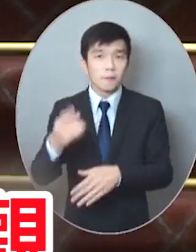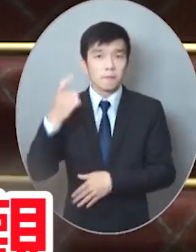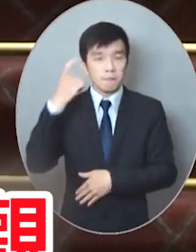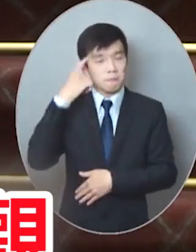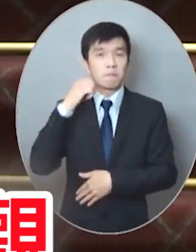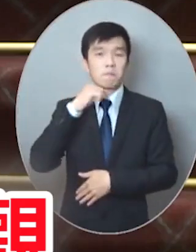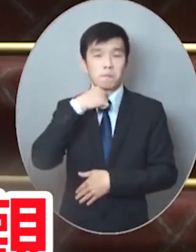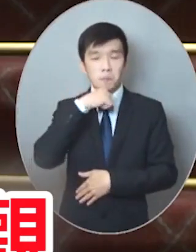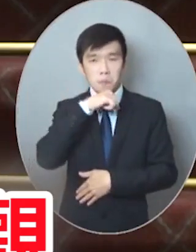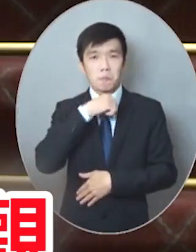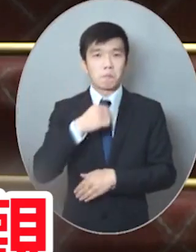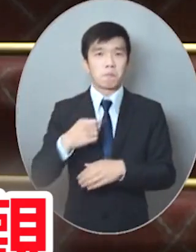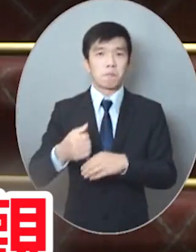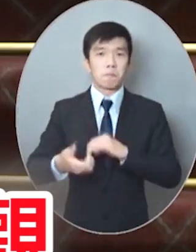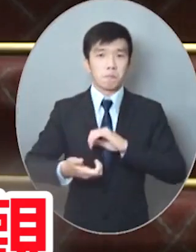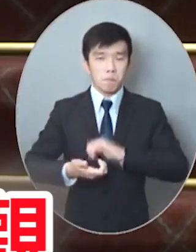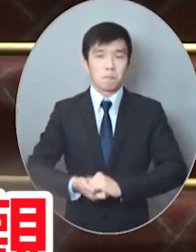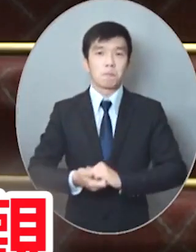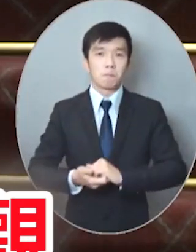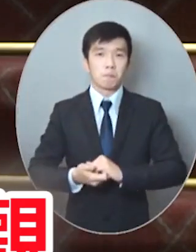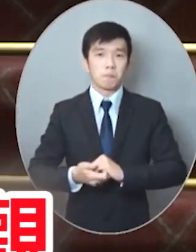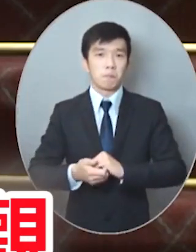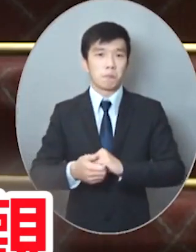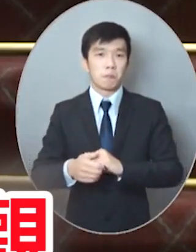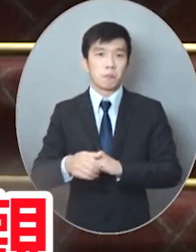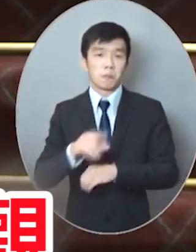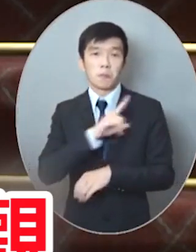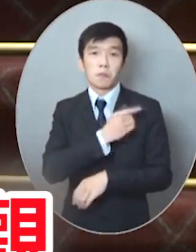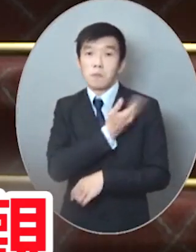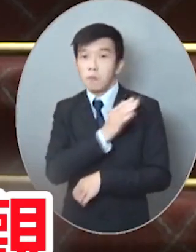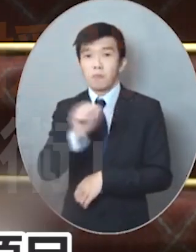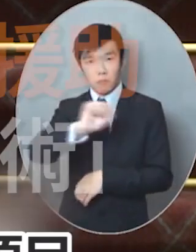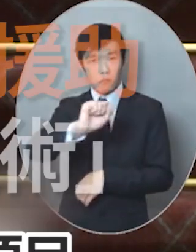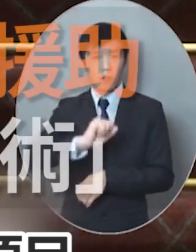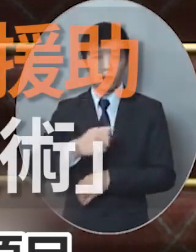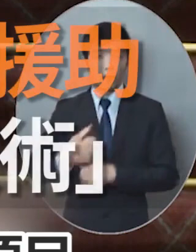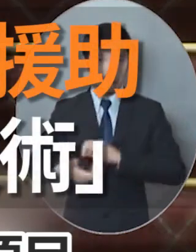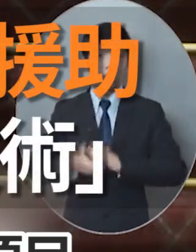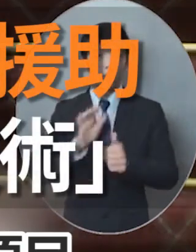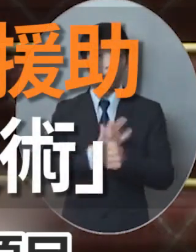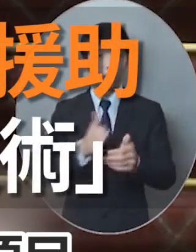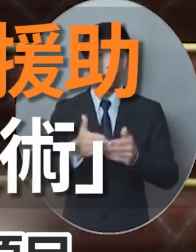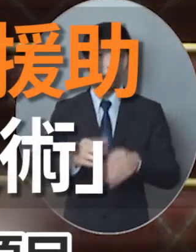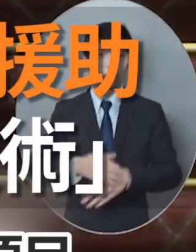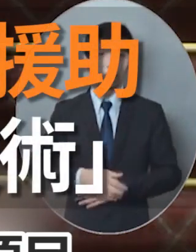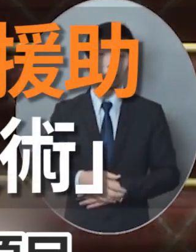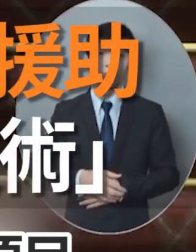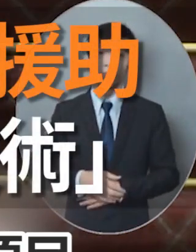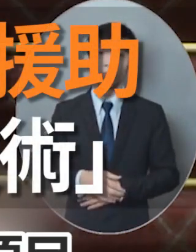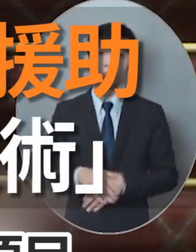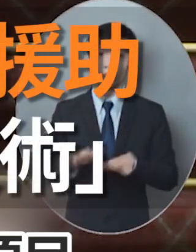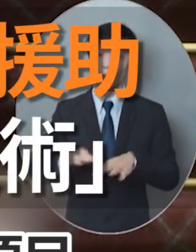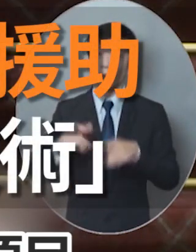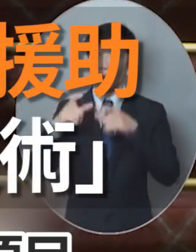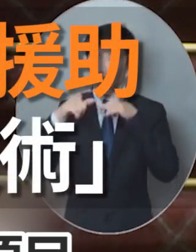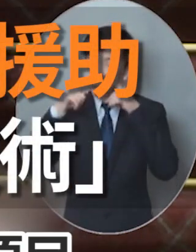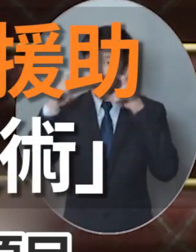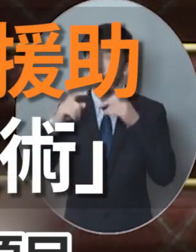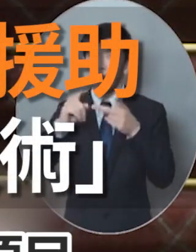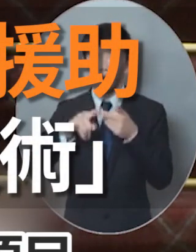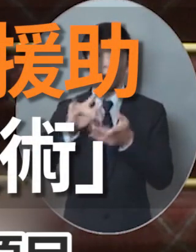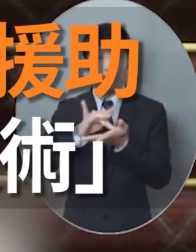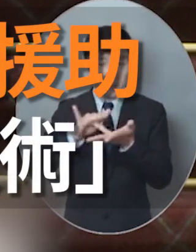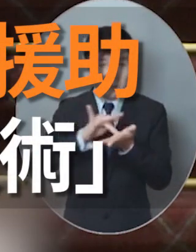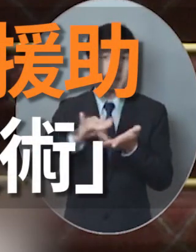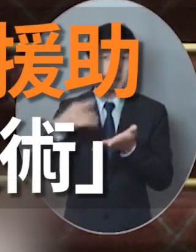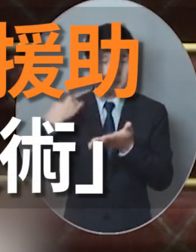台湾绝对不能袖手旁观。我们愿意在口罩、药物、技术这三个项